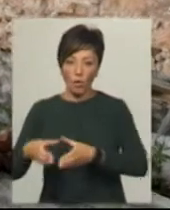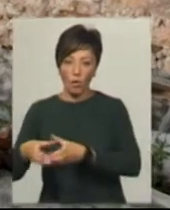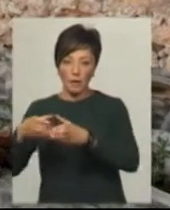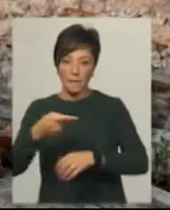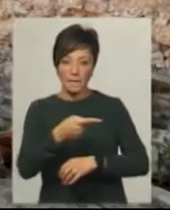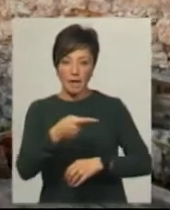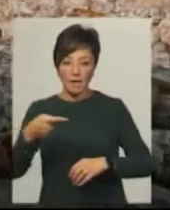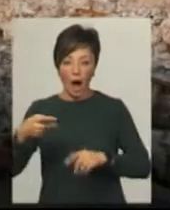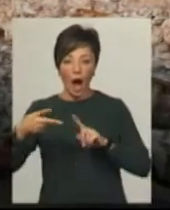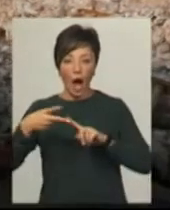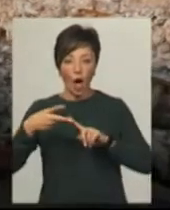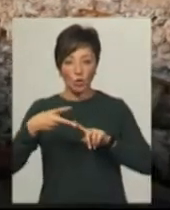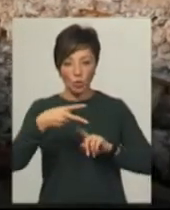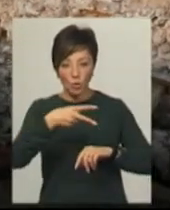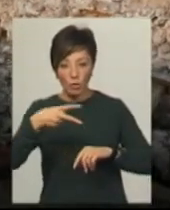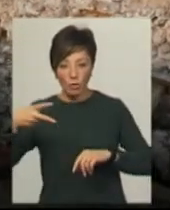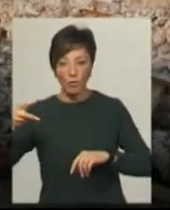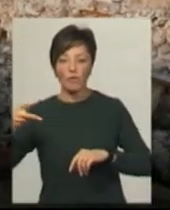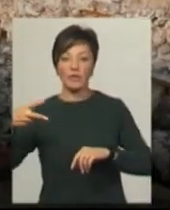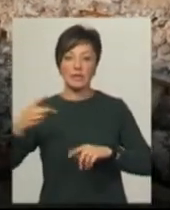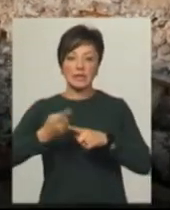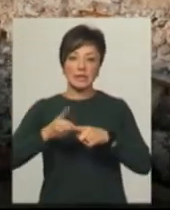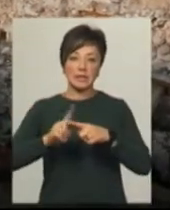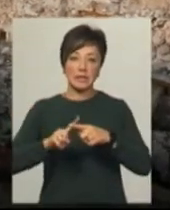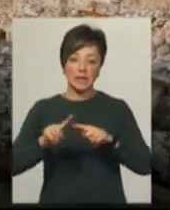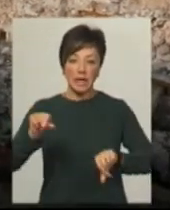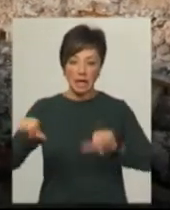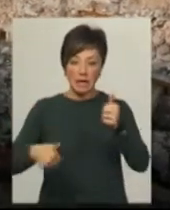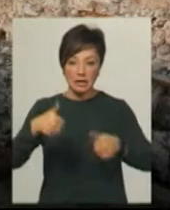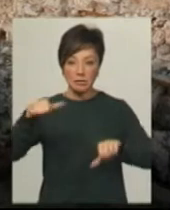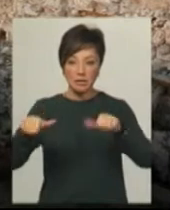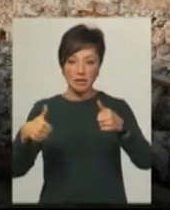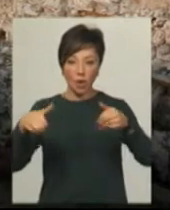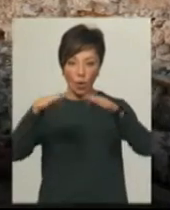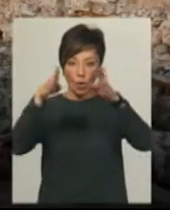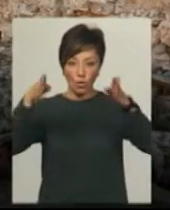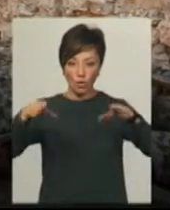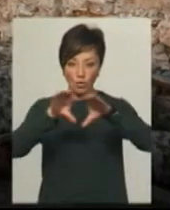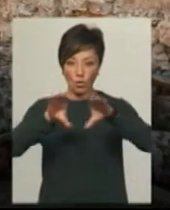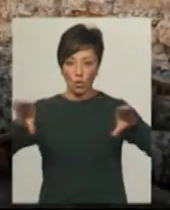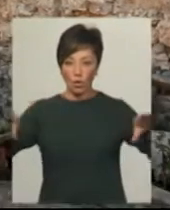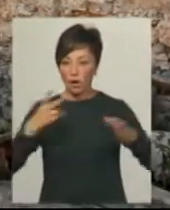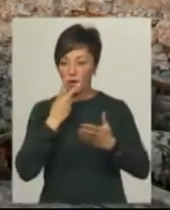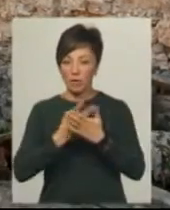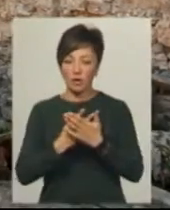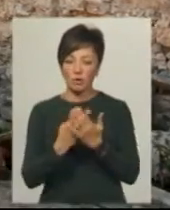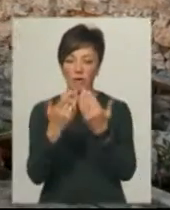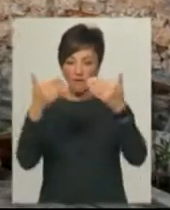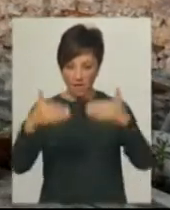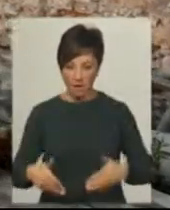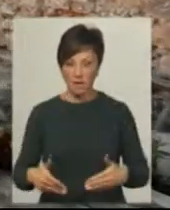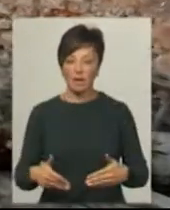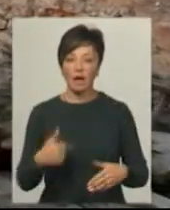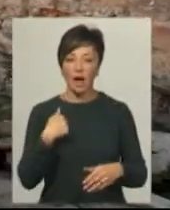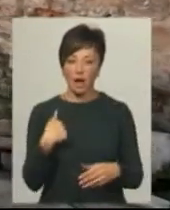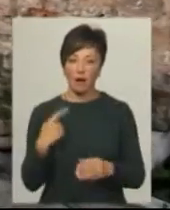поверх, а другий поверх на ось ці різьблені консолі, які ми бачимо у фасаді його. А я